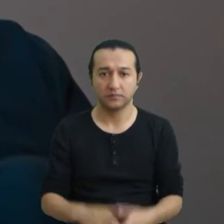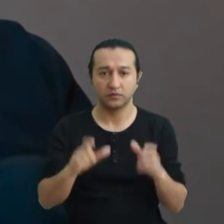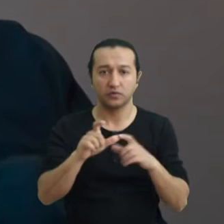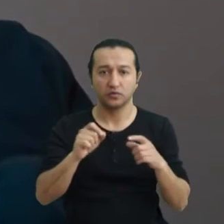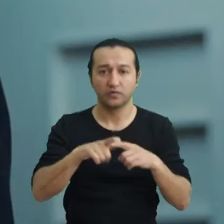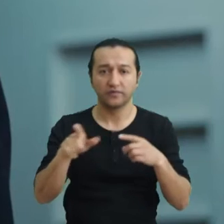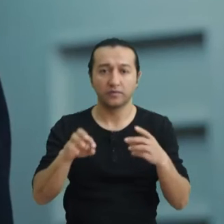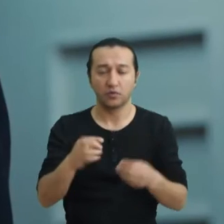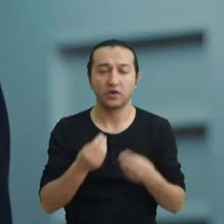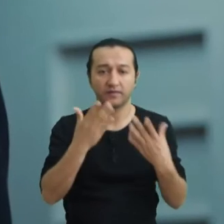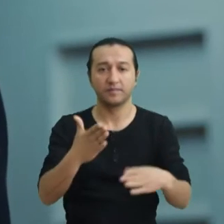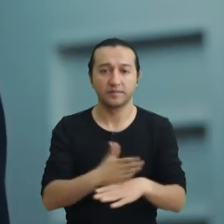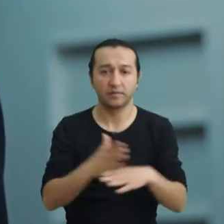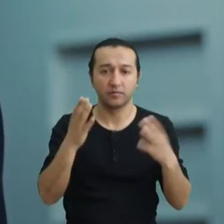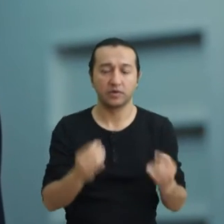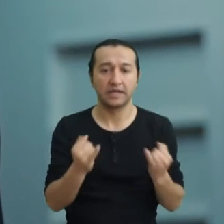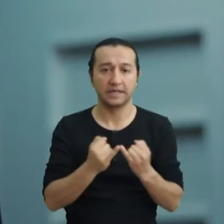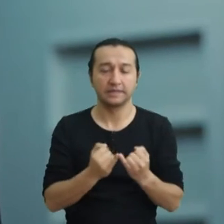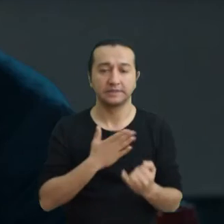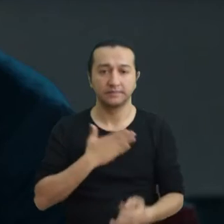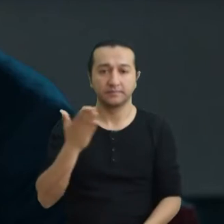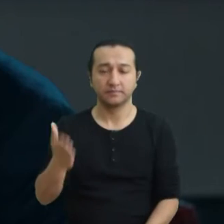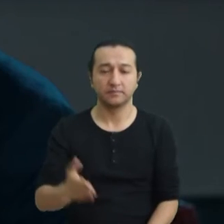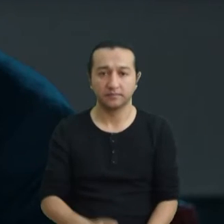Sophie'yi Polat'a vermeme sebep olan kardeşim.